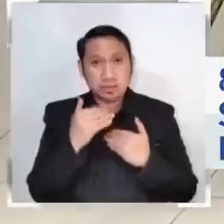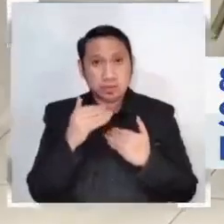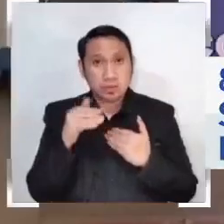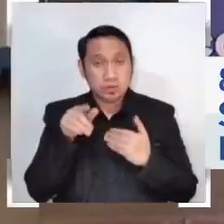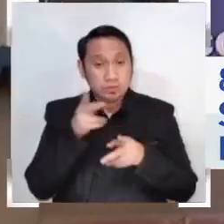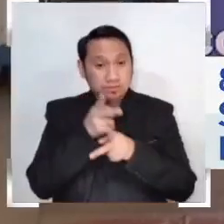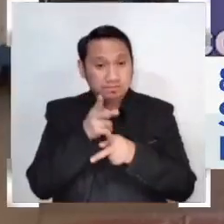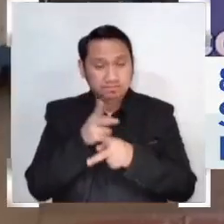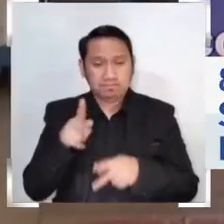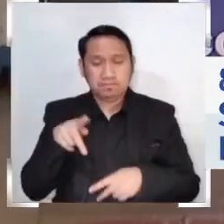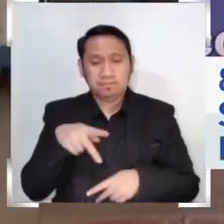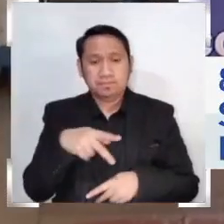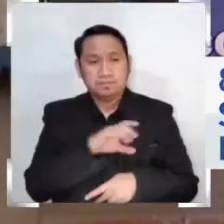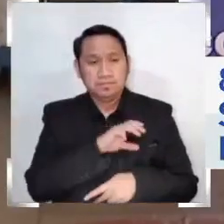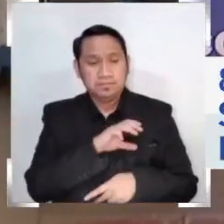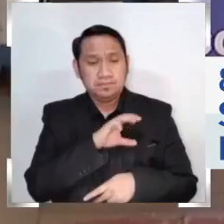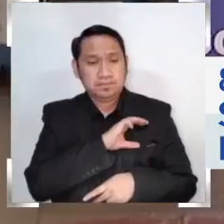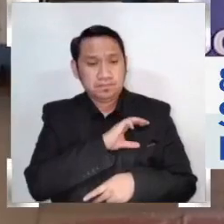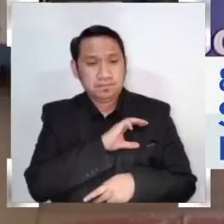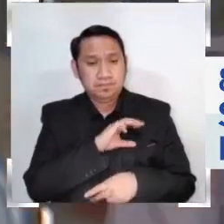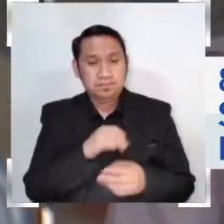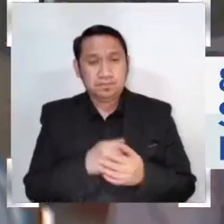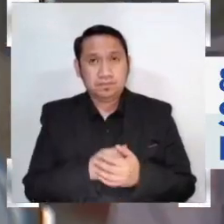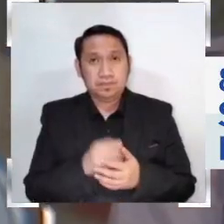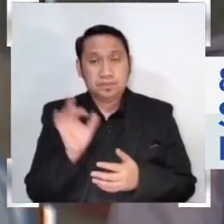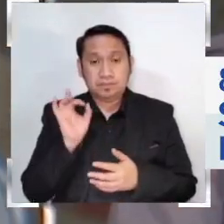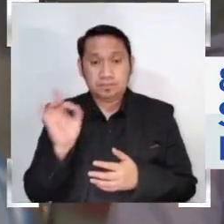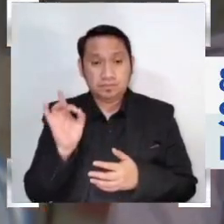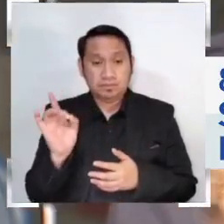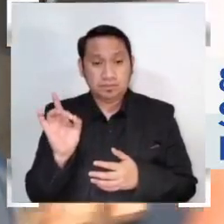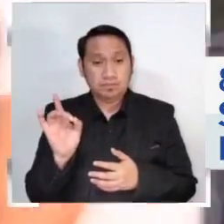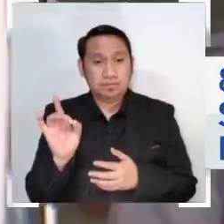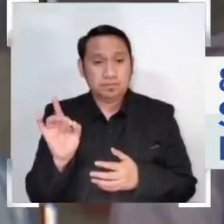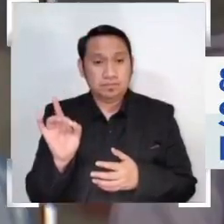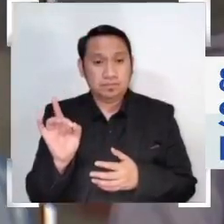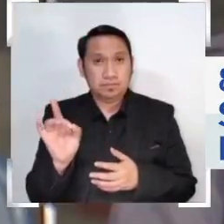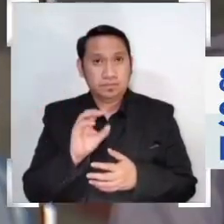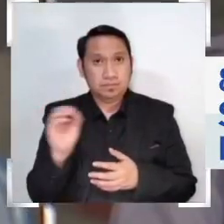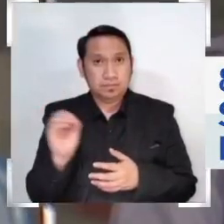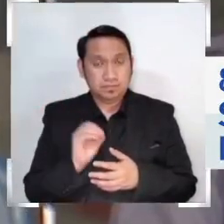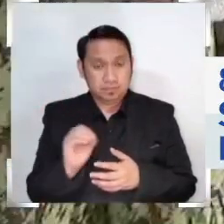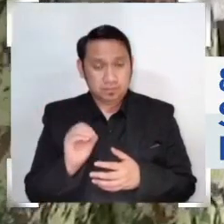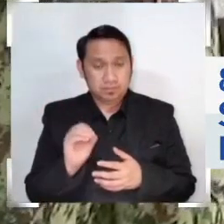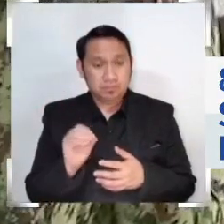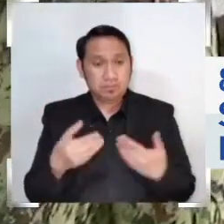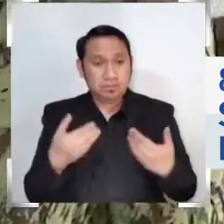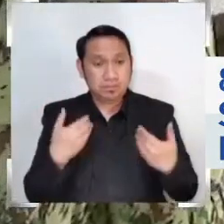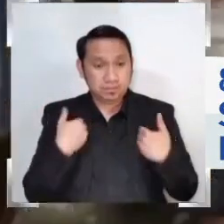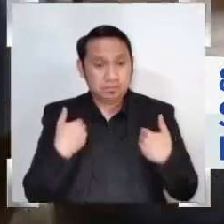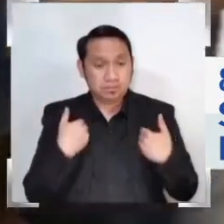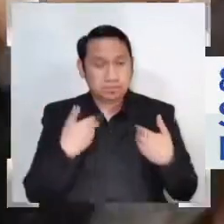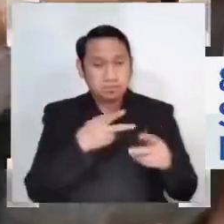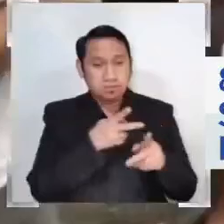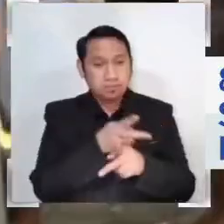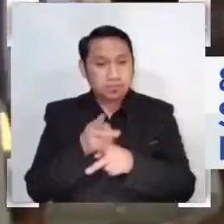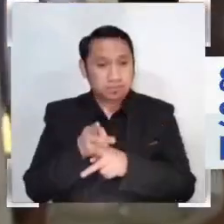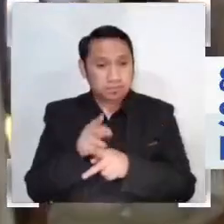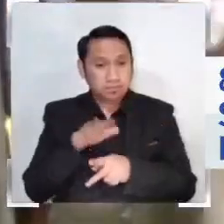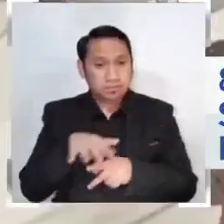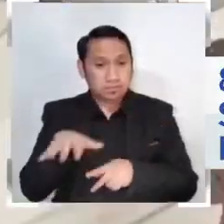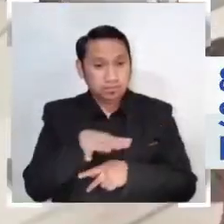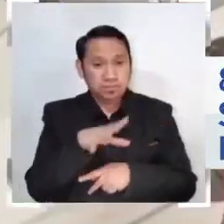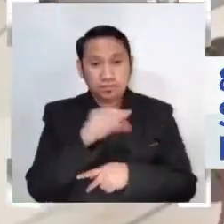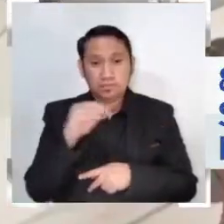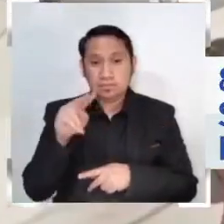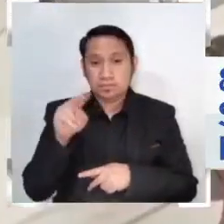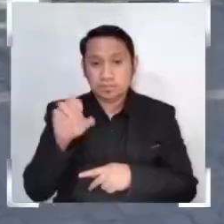PNP. 85% sa kanilang hanay ang ipapakalat para matiyak ang kaligtasan ng publiko. Sa Metro Manila, magde-deploy din ang mga pulis